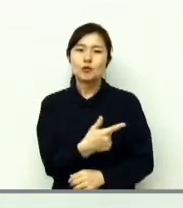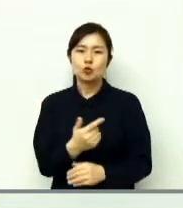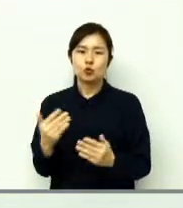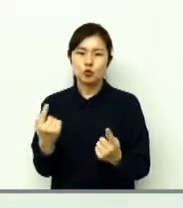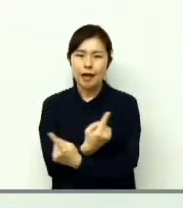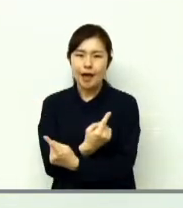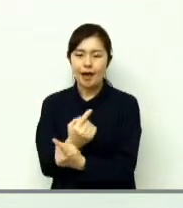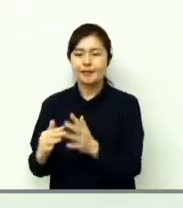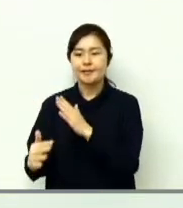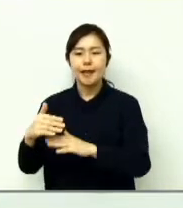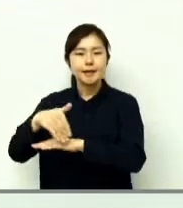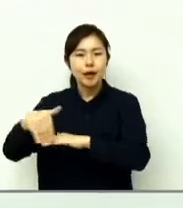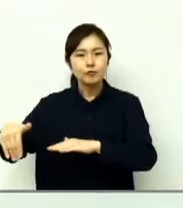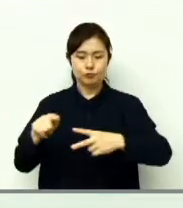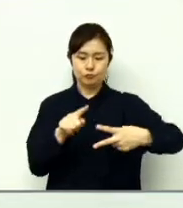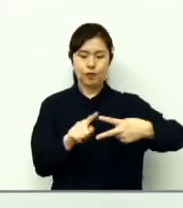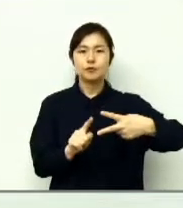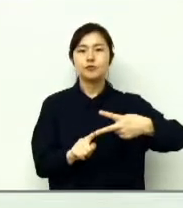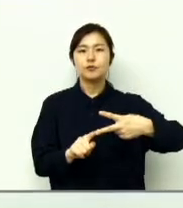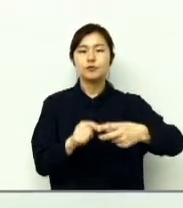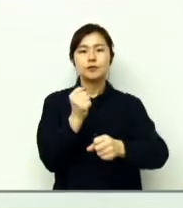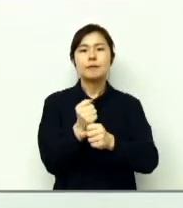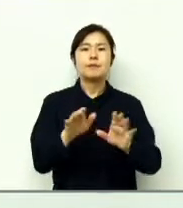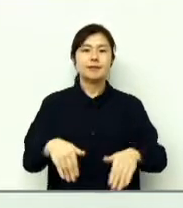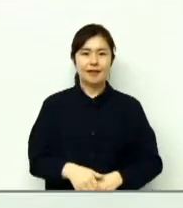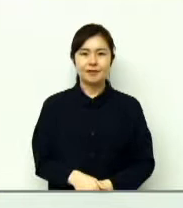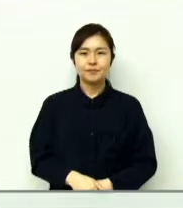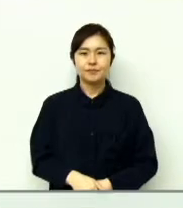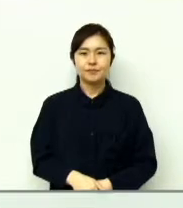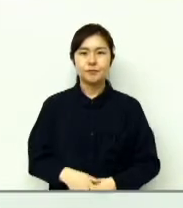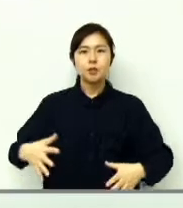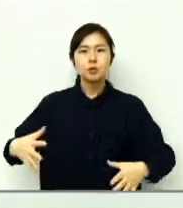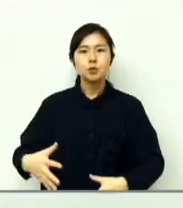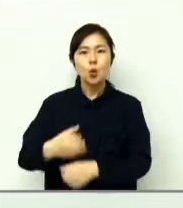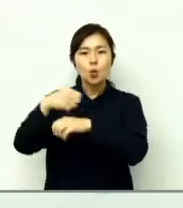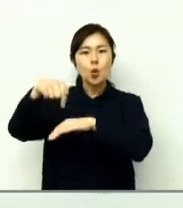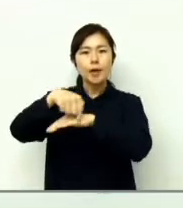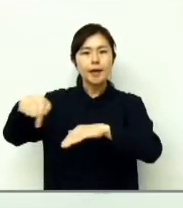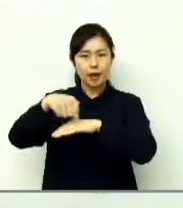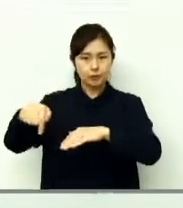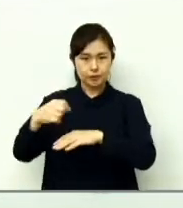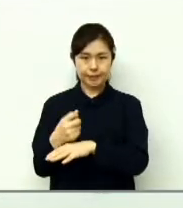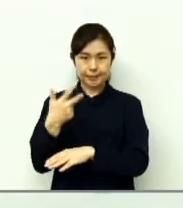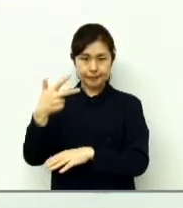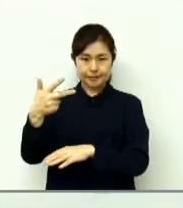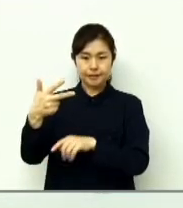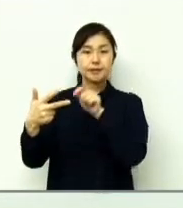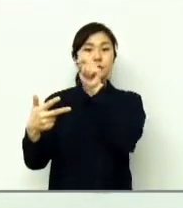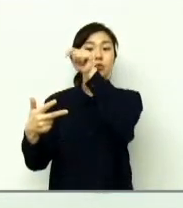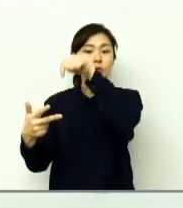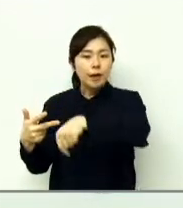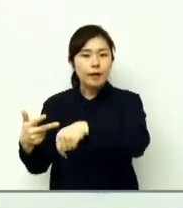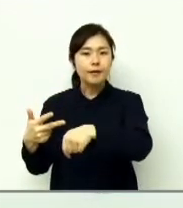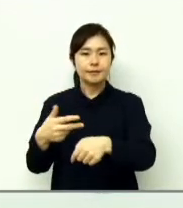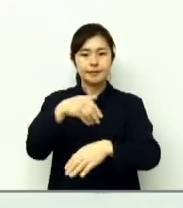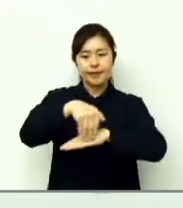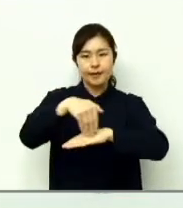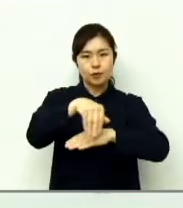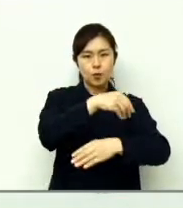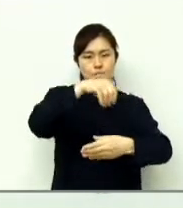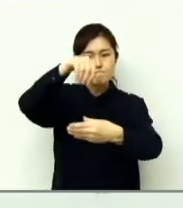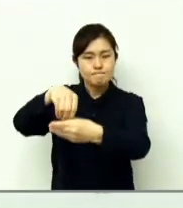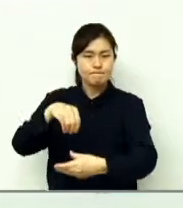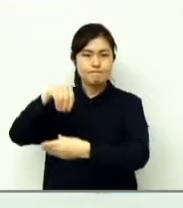埼玉市総合振興計画次期実施計画に、この各プランの事業等を位置づけまして、市民一人一人